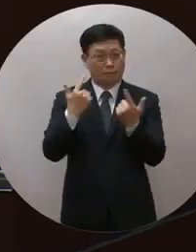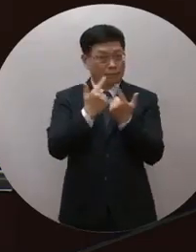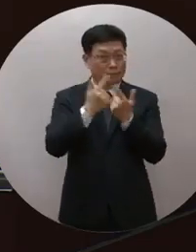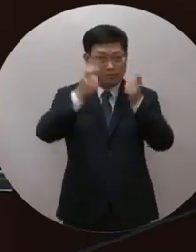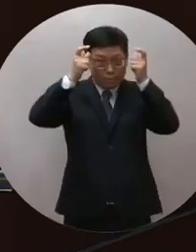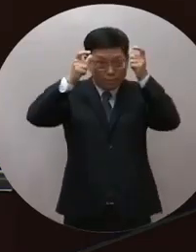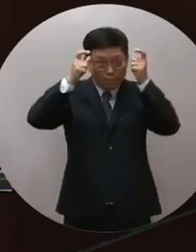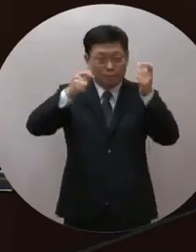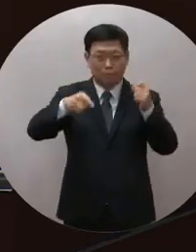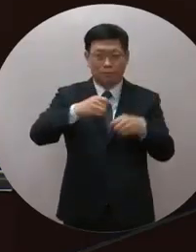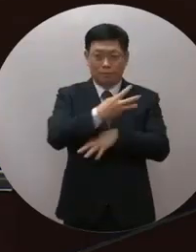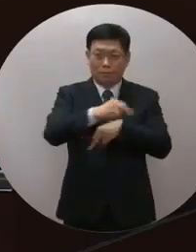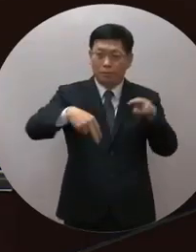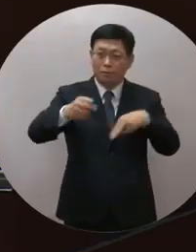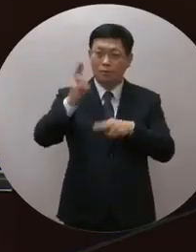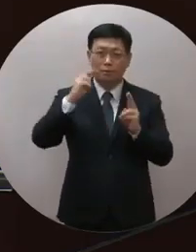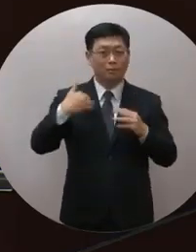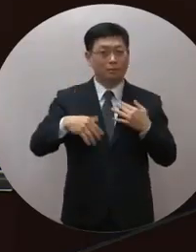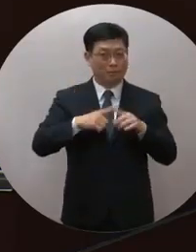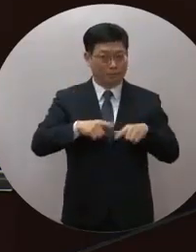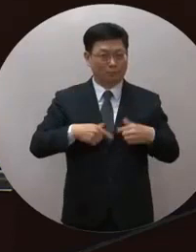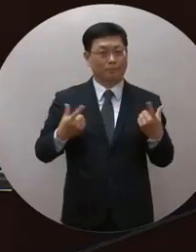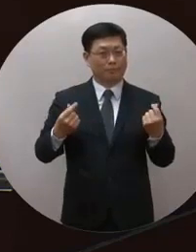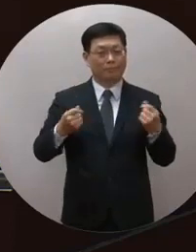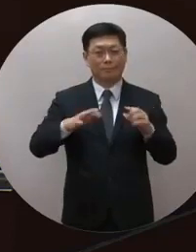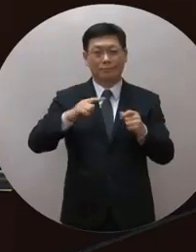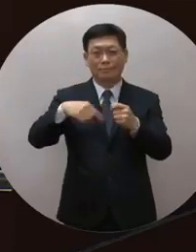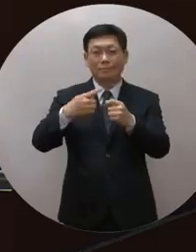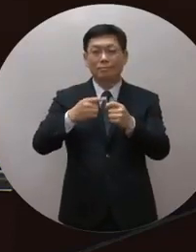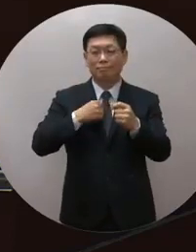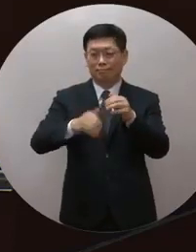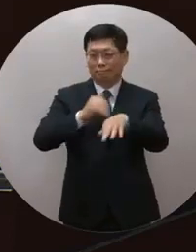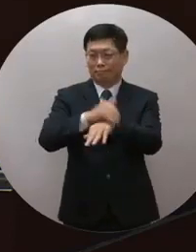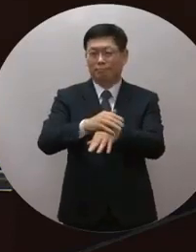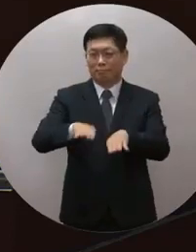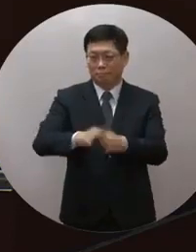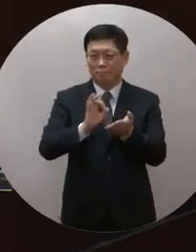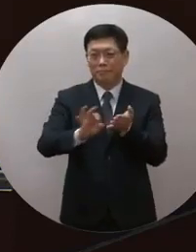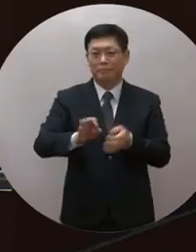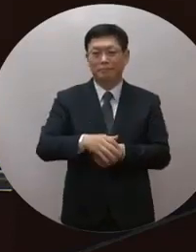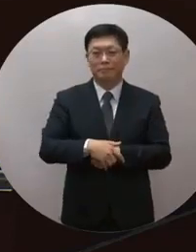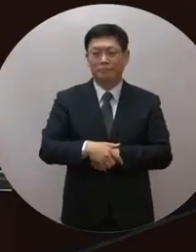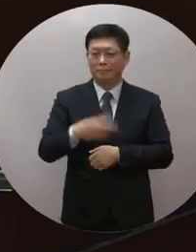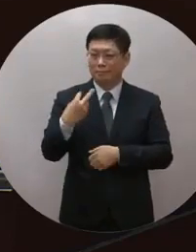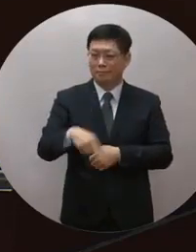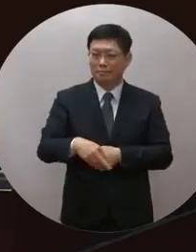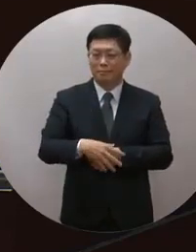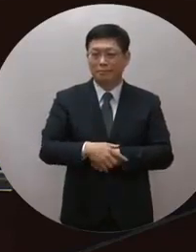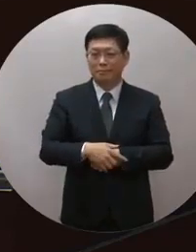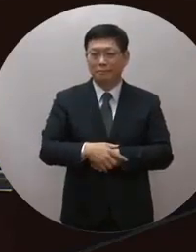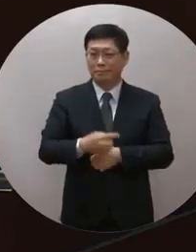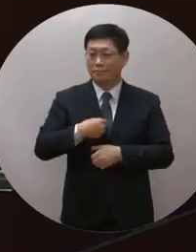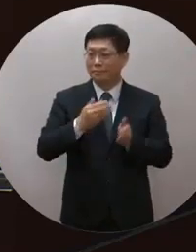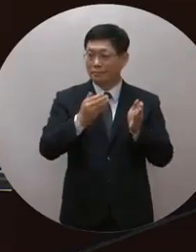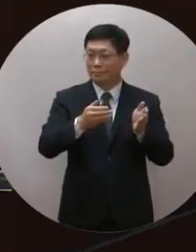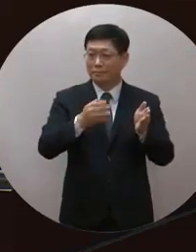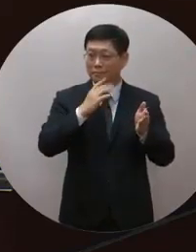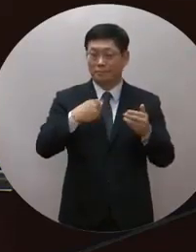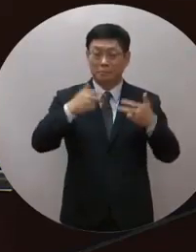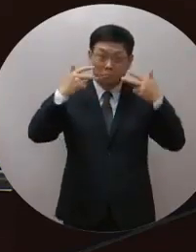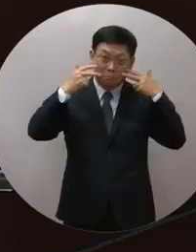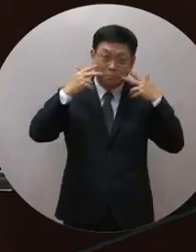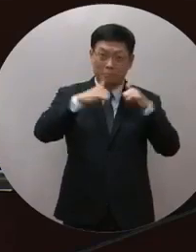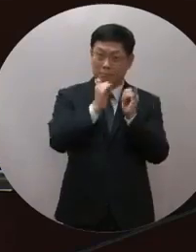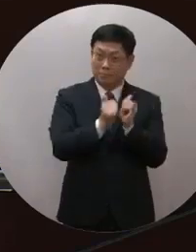雄的流行音乐中心也将在今年完工启用。另外，我们对于原